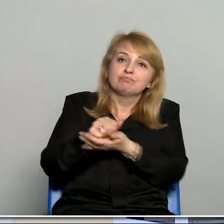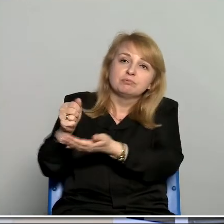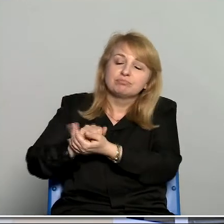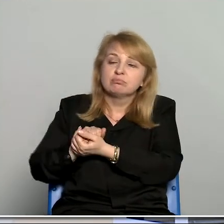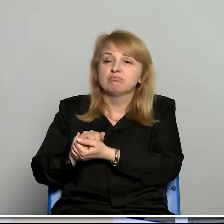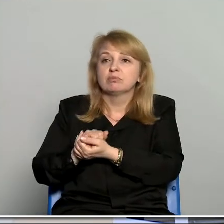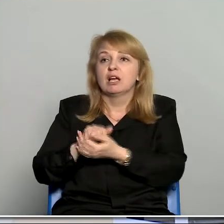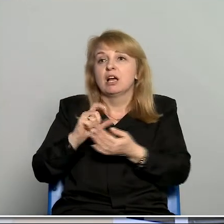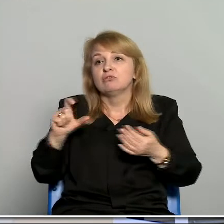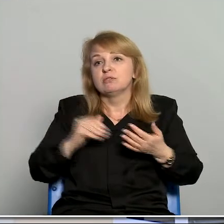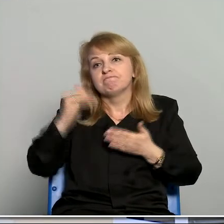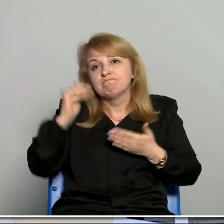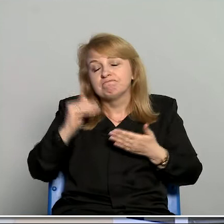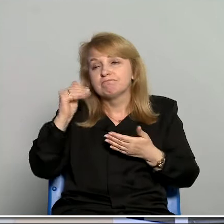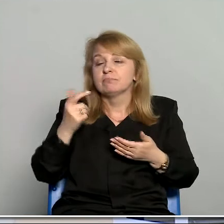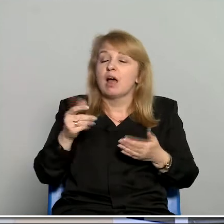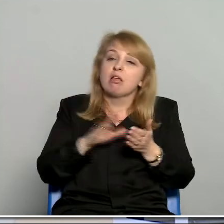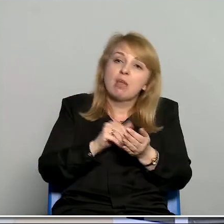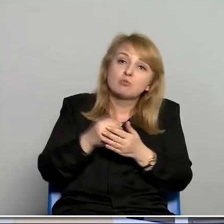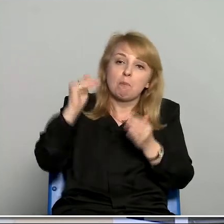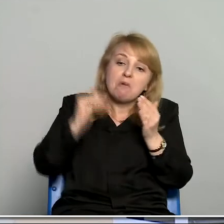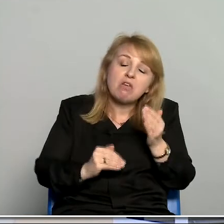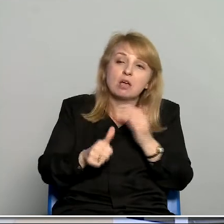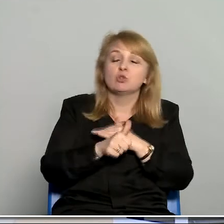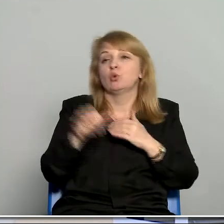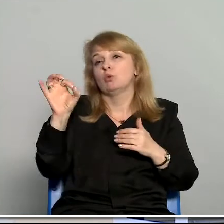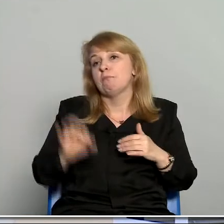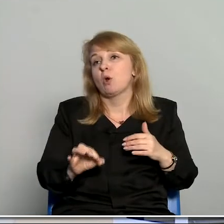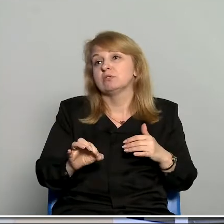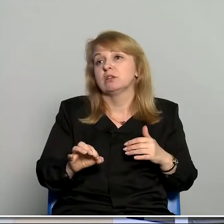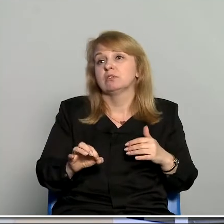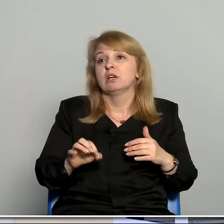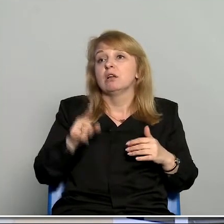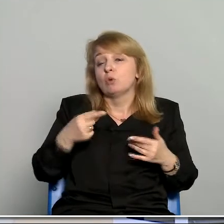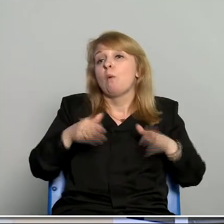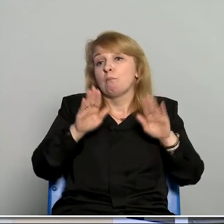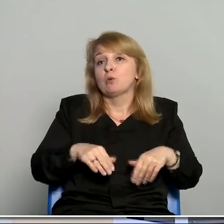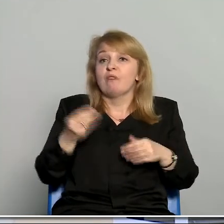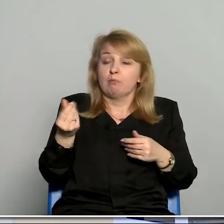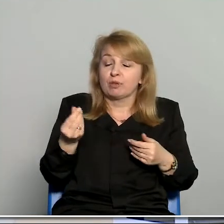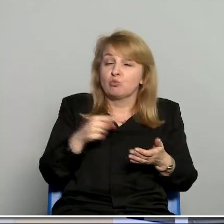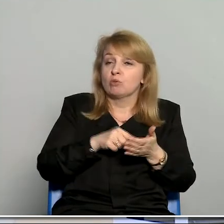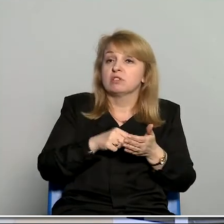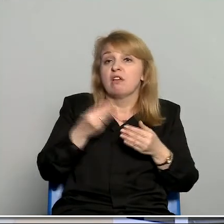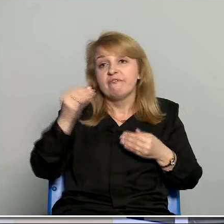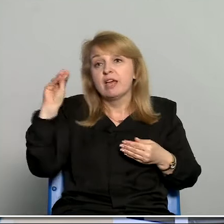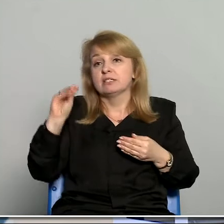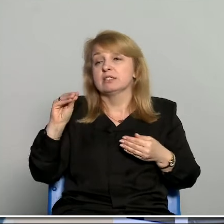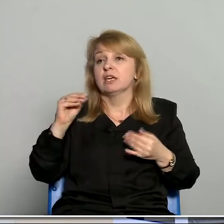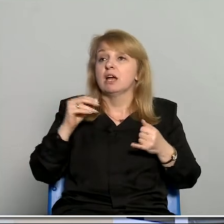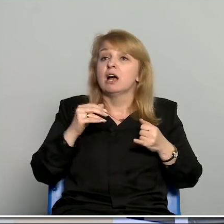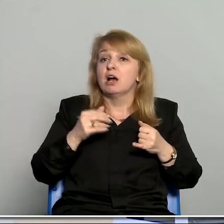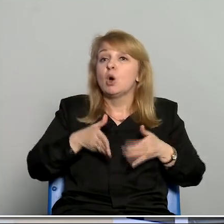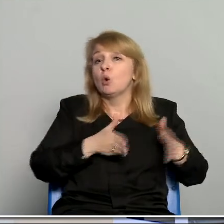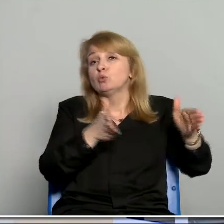przy niższym poziomie wsparcia np. 60%, co pozwala nam na sfinansowanie większej ilości tego